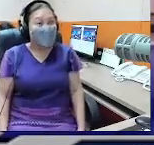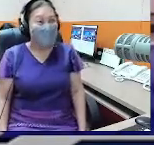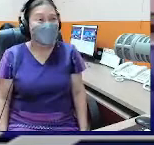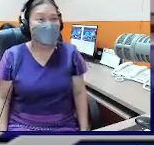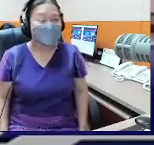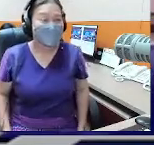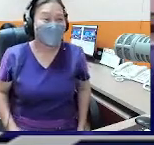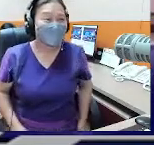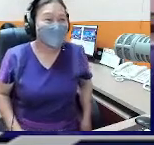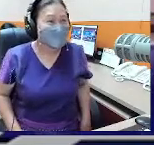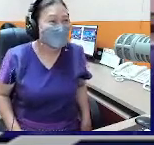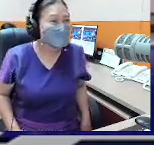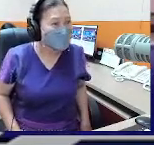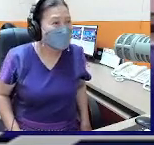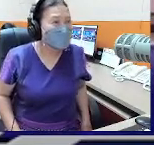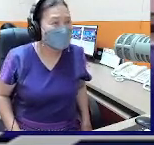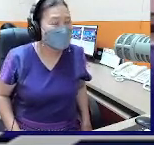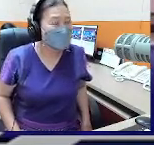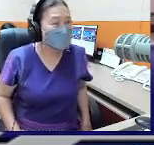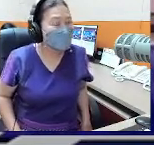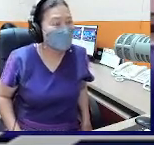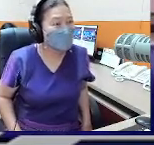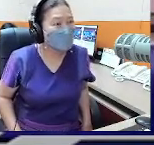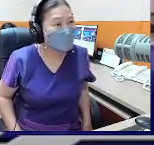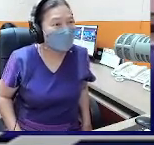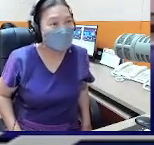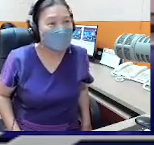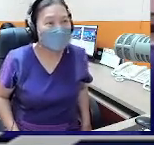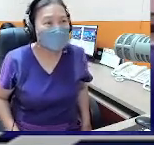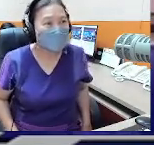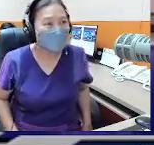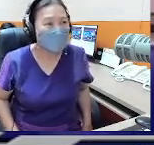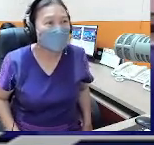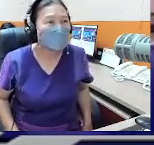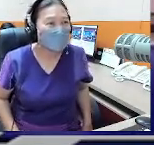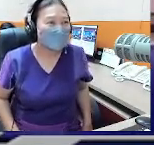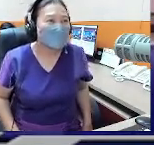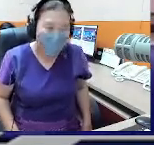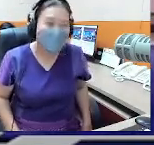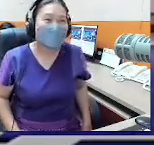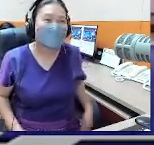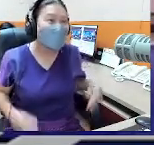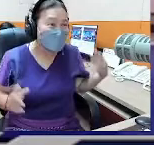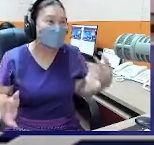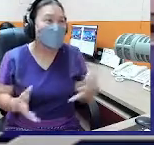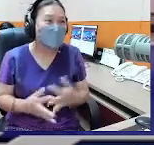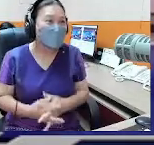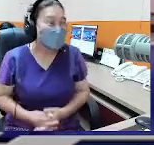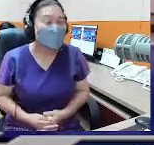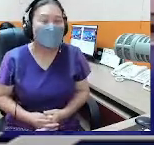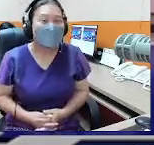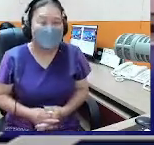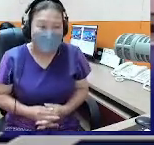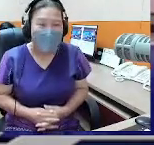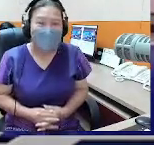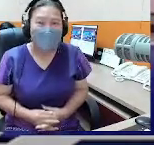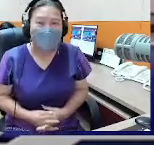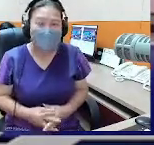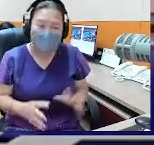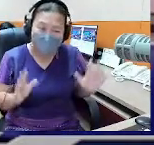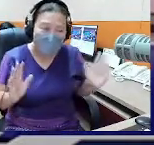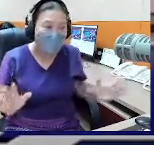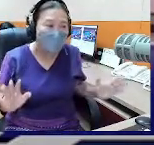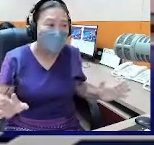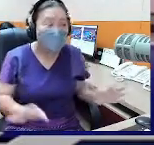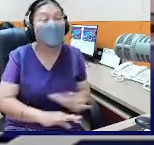หลักเลย ทุนกยศเนี่ยเป็นทุนที่เด็กของเราก็คือจะได้นะคะ ค่ะอันนั้นได้อยู่แล้วแน่นอนนะคะเพราะฉะ